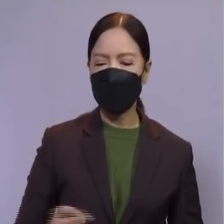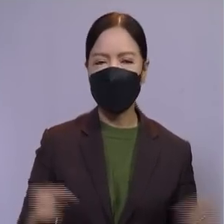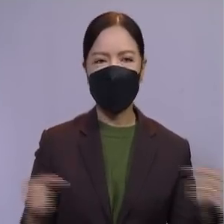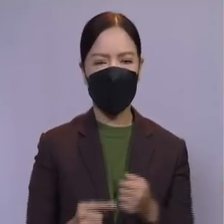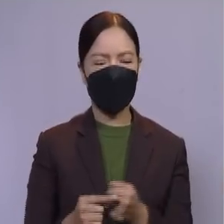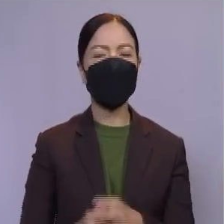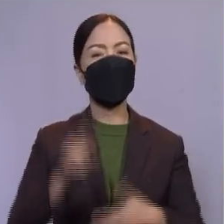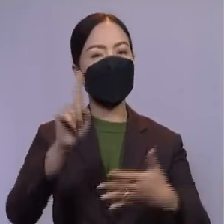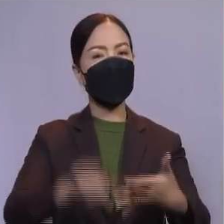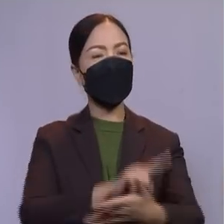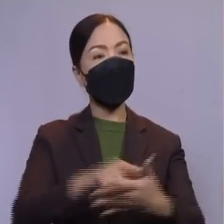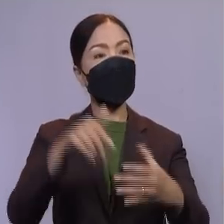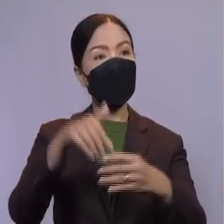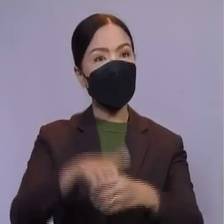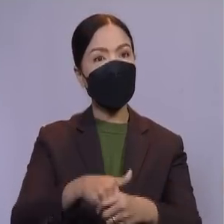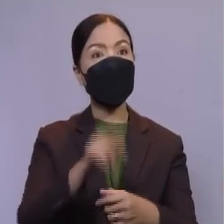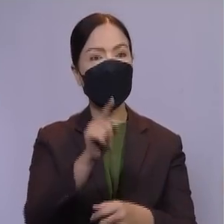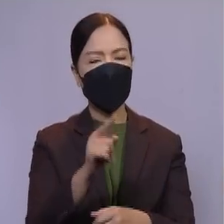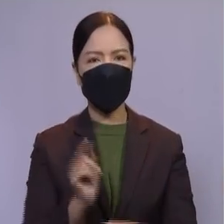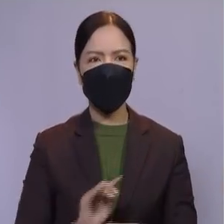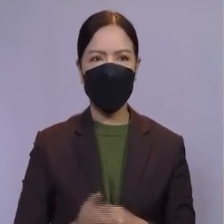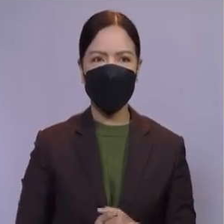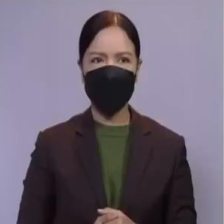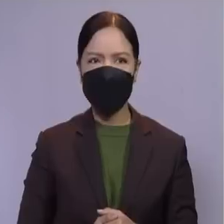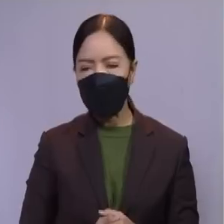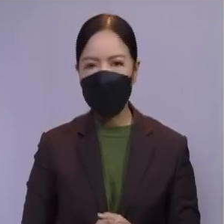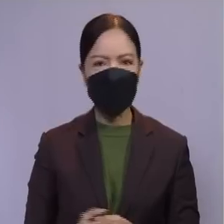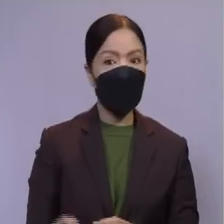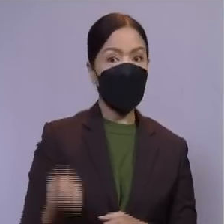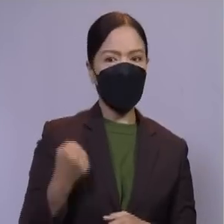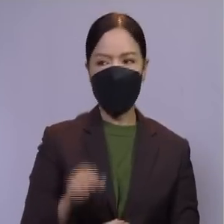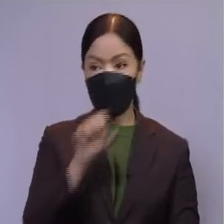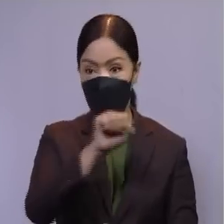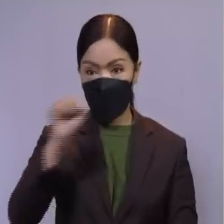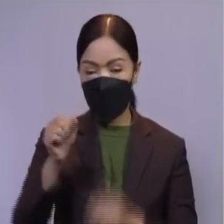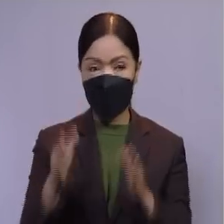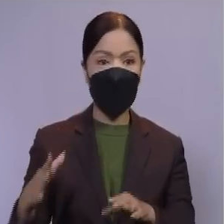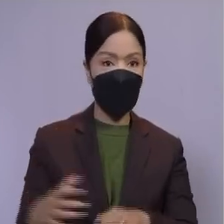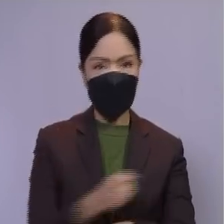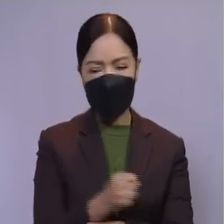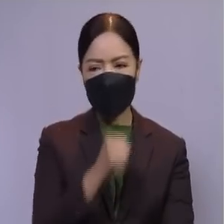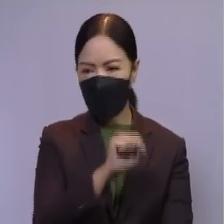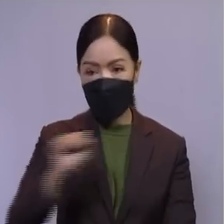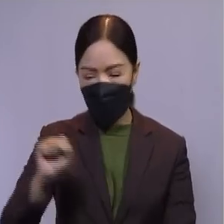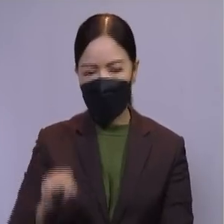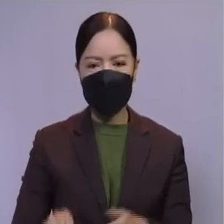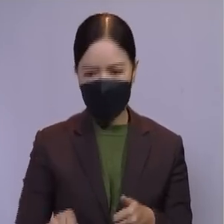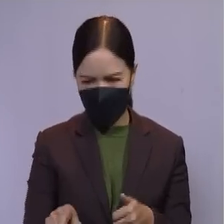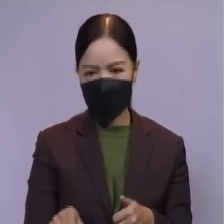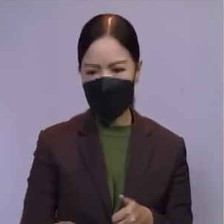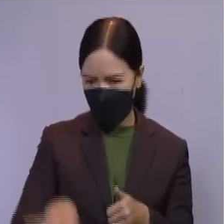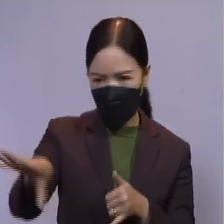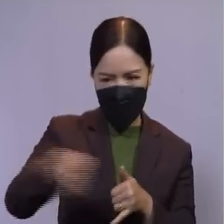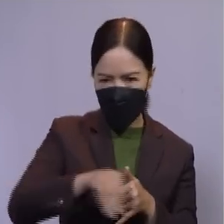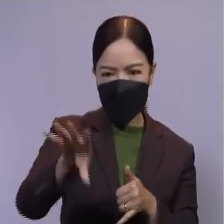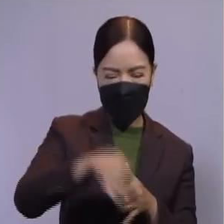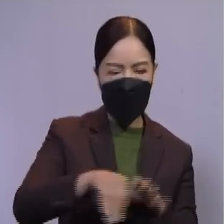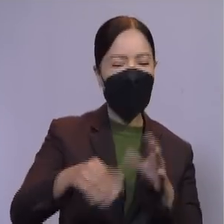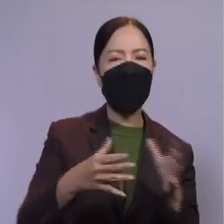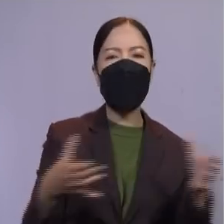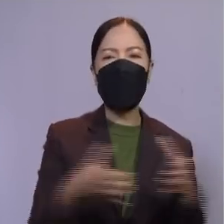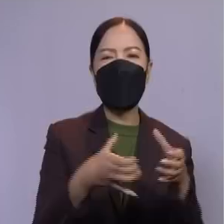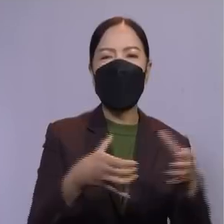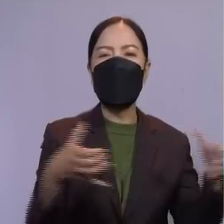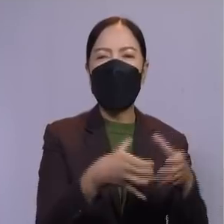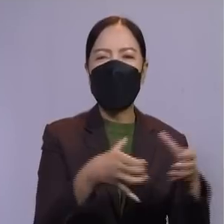ตั้งดังขึ้นกลับสวมบท Divo Showพลังดูดส.สนักการเมืองทั้งจากพวกเดียวกันแล้วก็ต่างขั้วด้วยก็